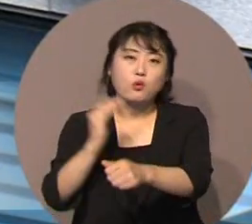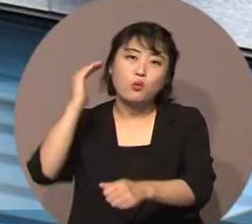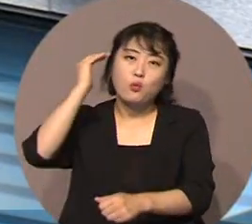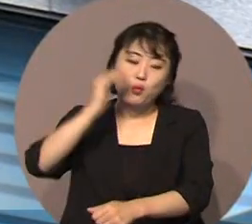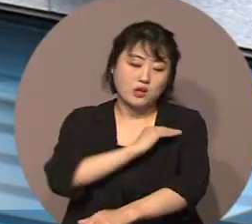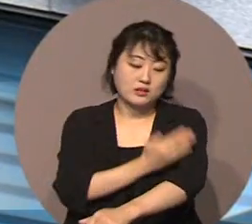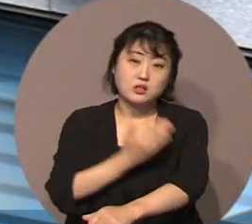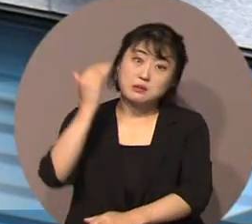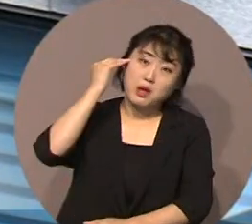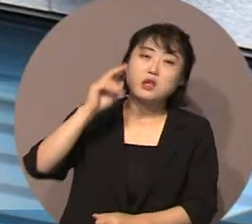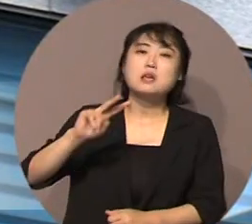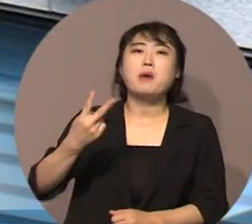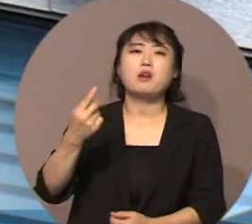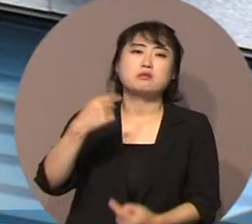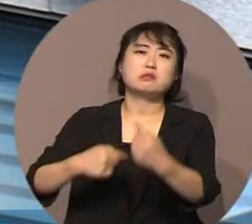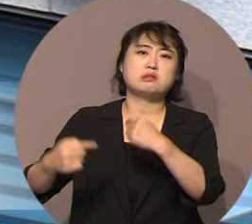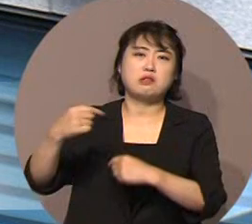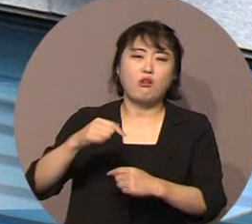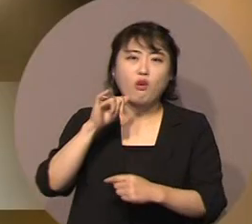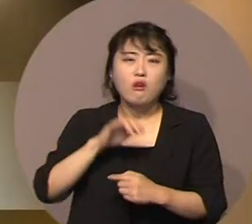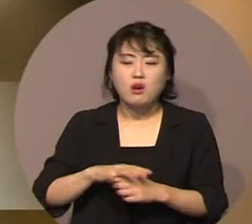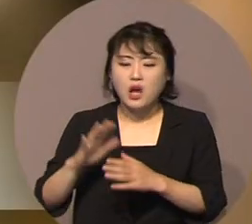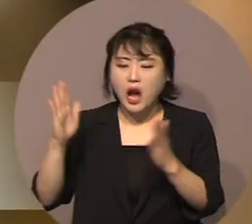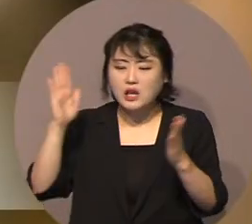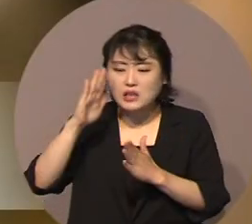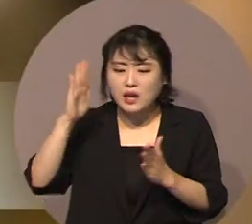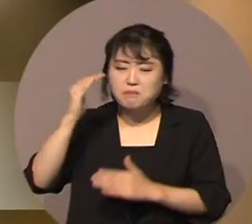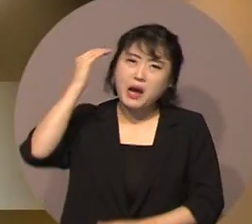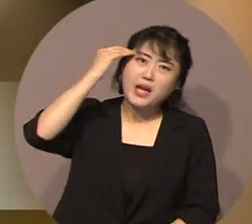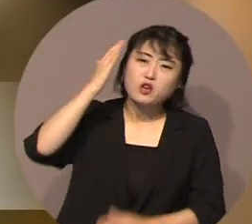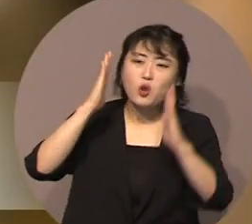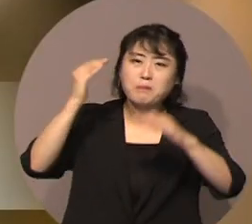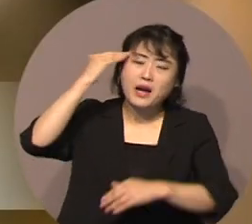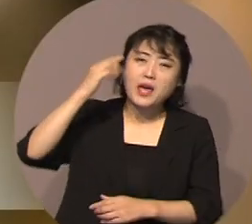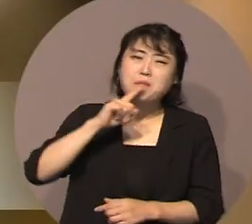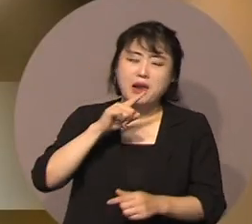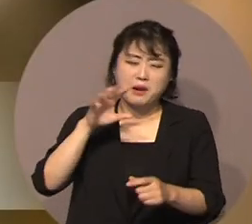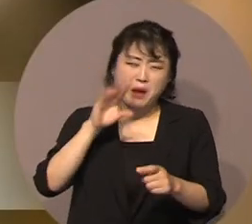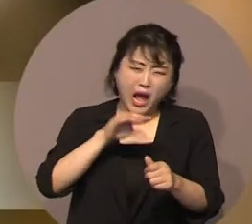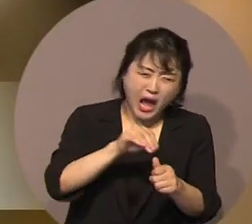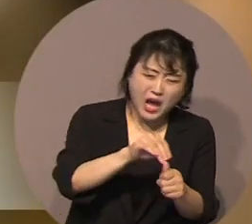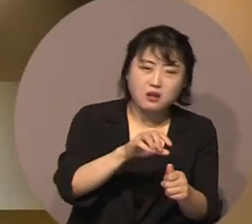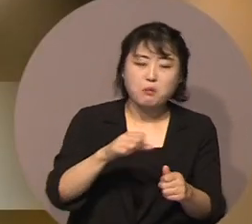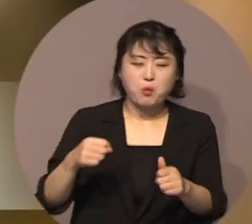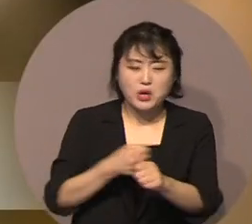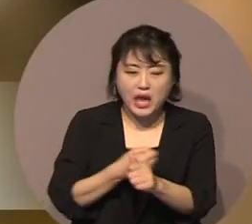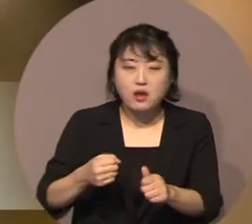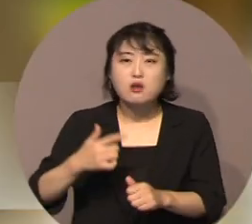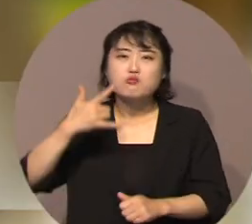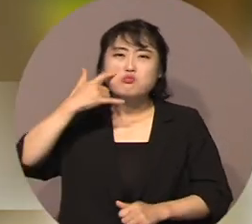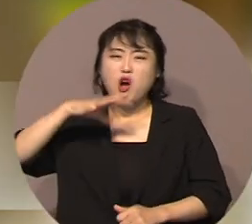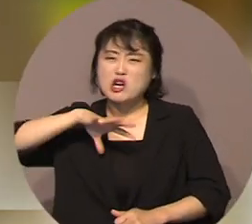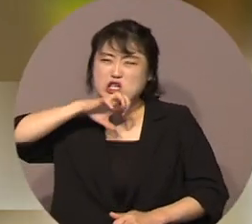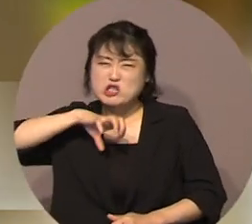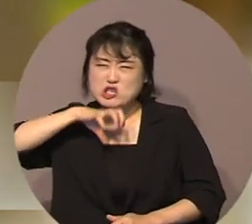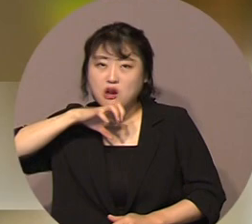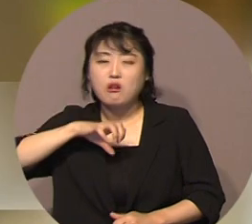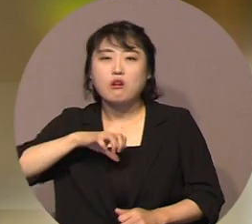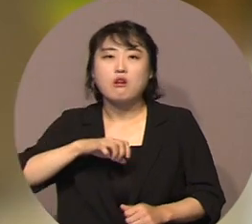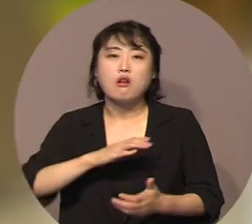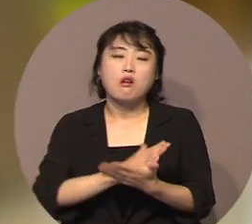200여 건이 접수됐습니다 학생들의 지속적인 수업 방해와 폭언 폭행 학부모의 악성 민원 등